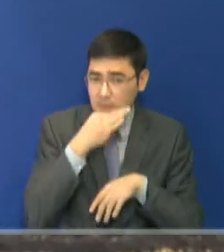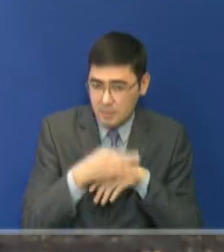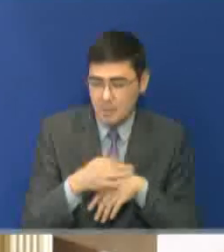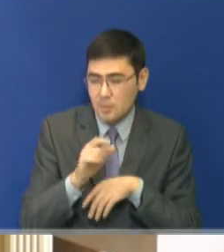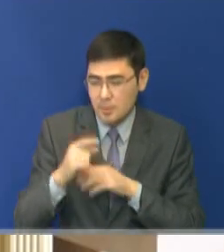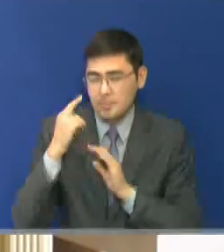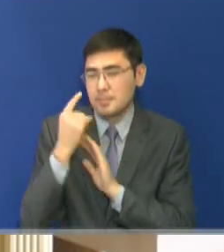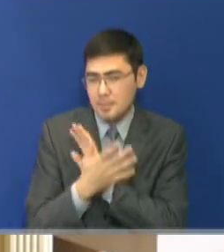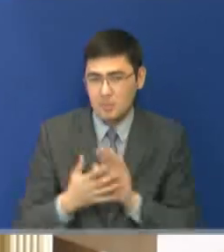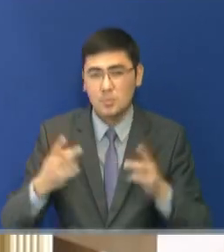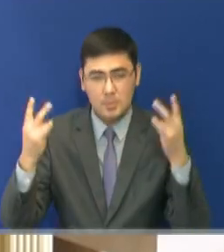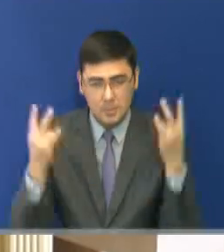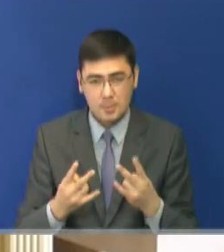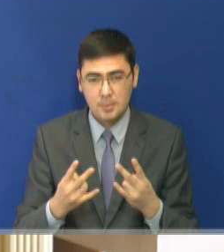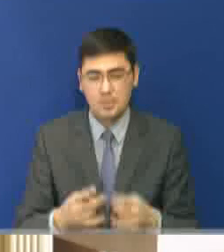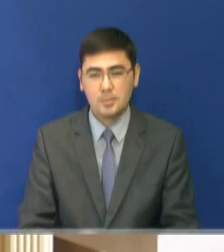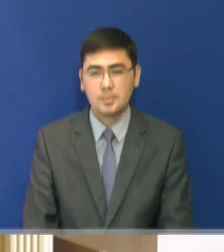правил.